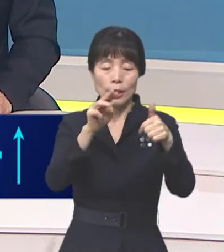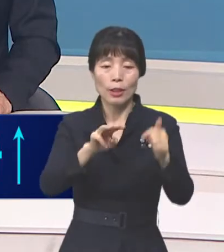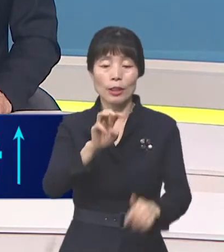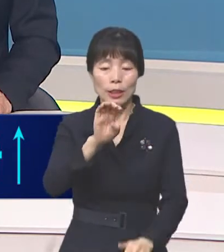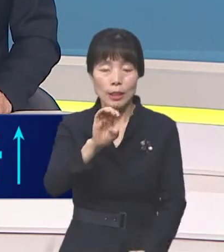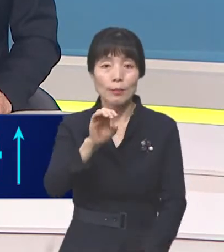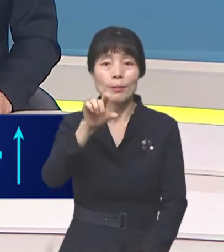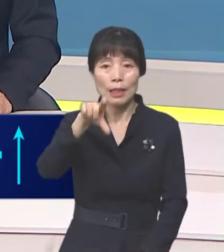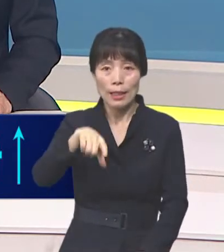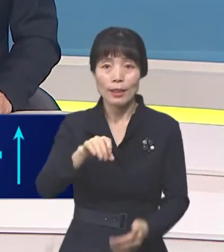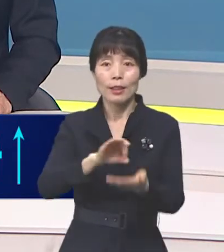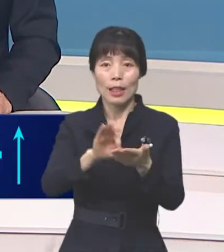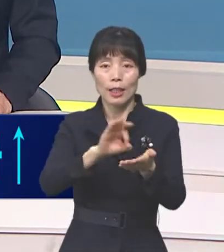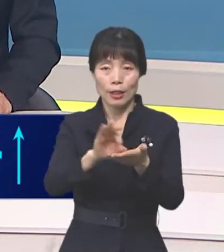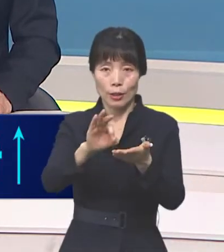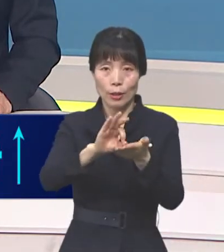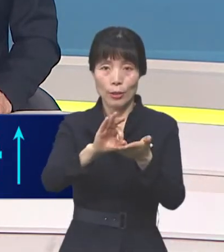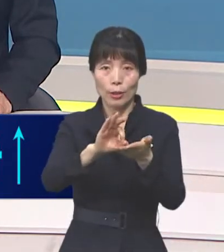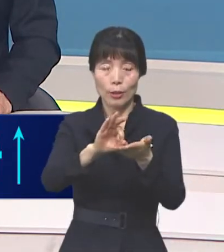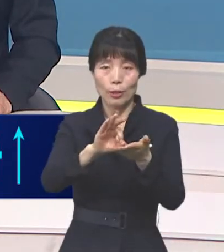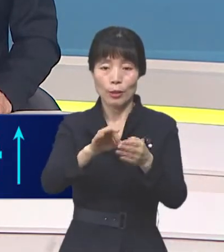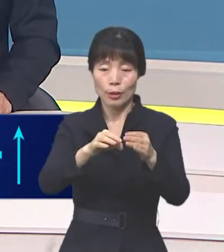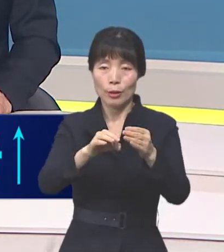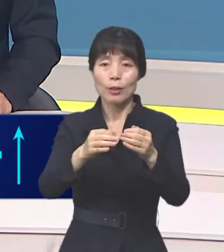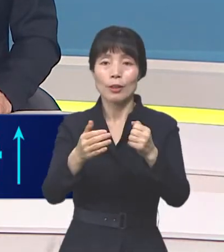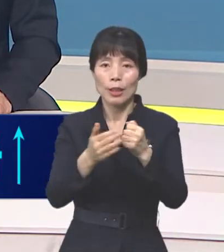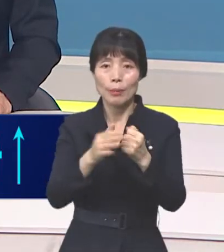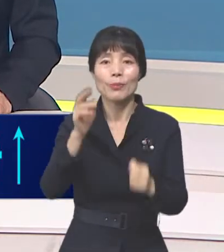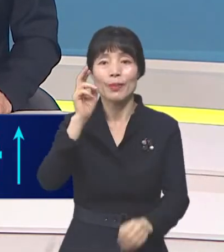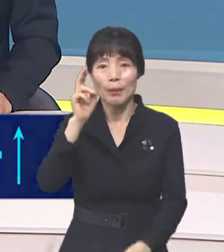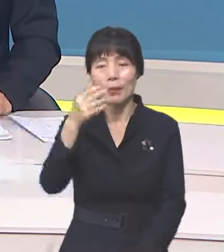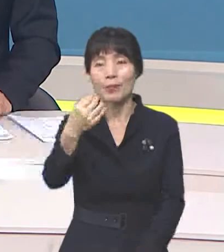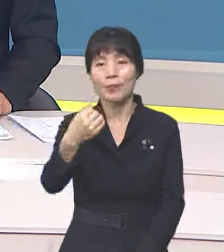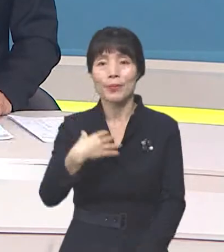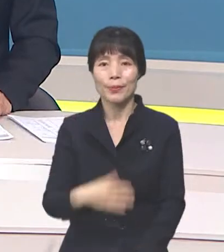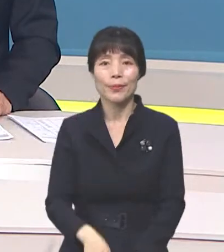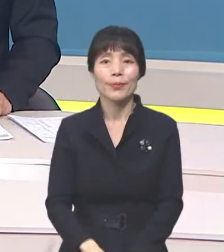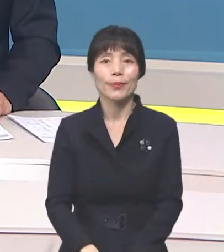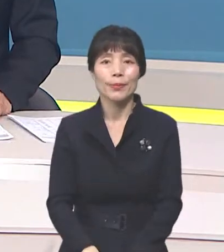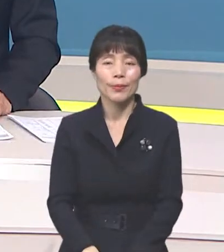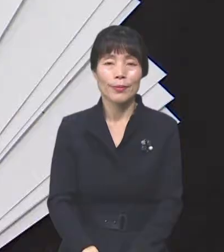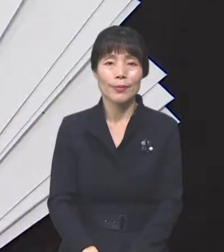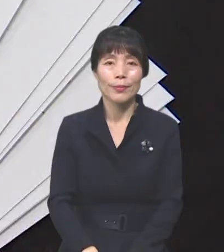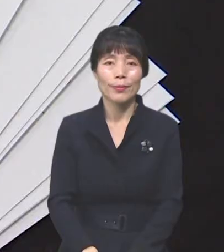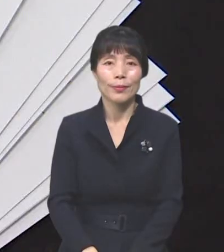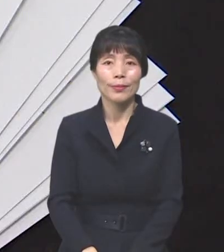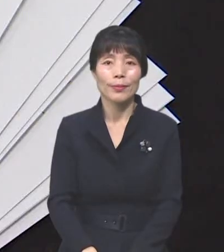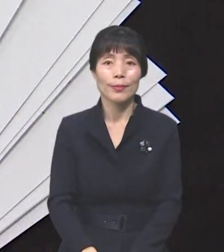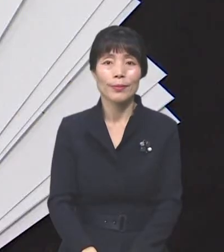사용 급증에 따른 대체 효과를 원인으로 보고 있습니다. 보도에 김지영 기자입니다.